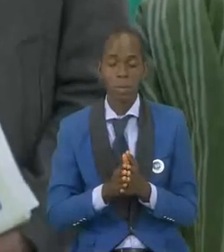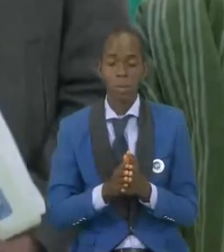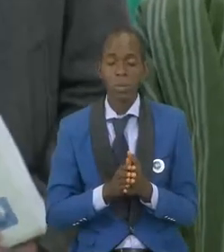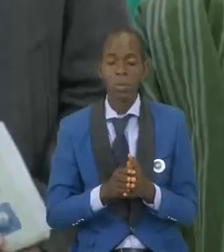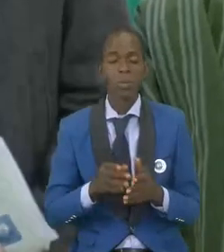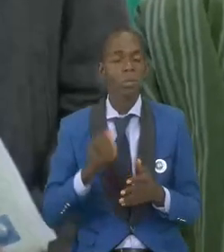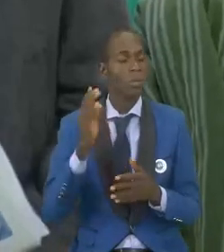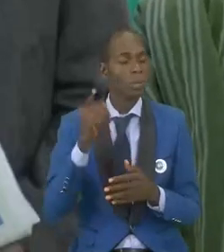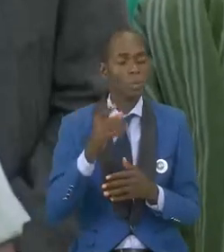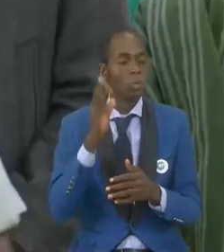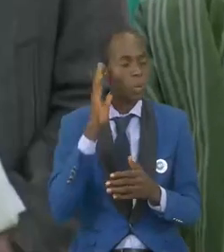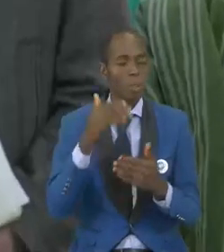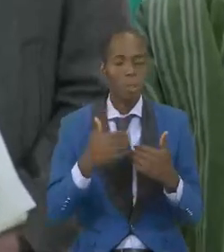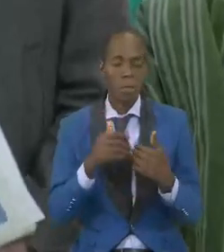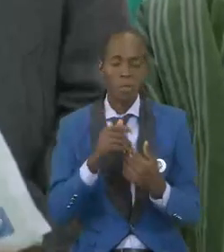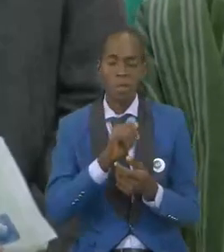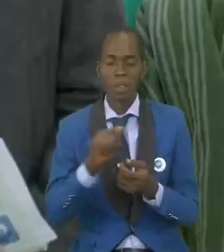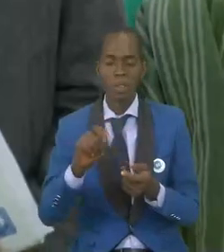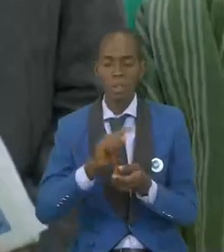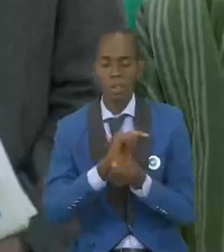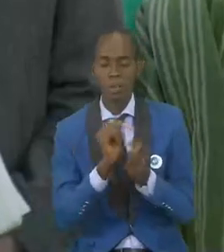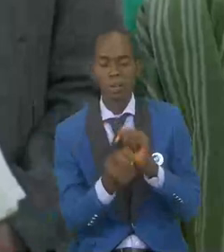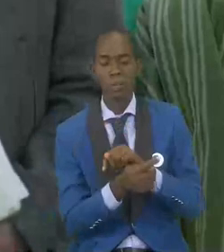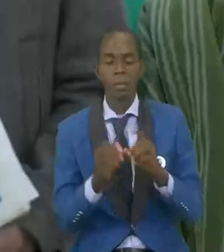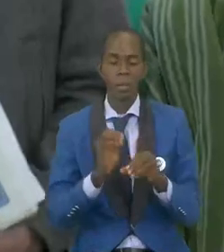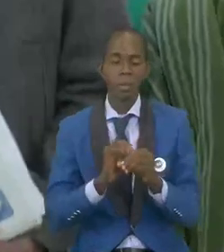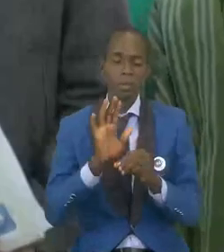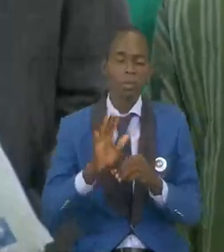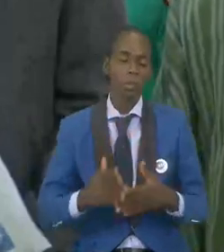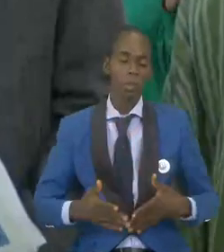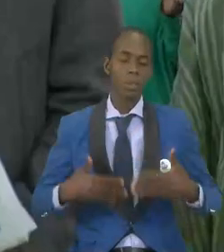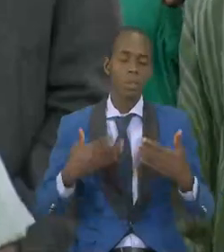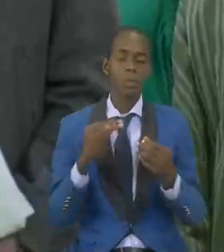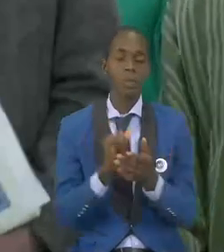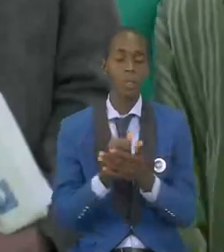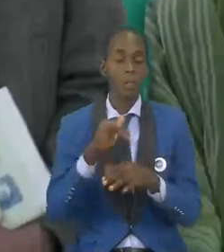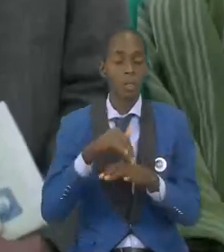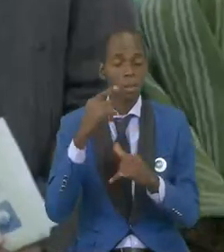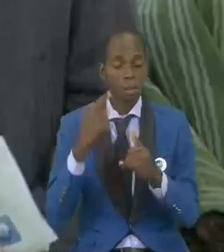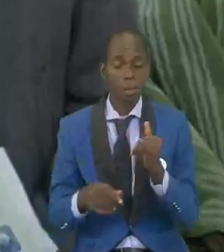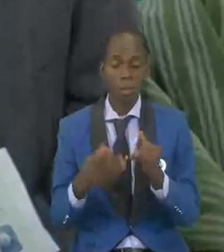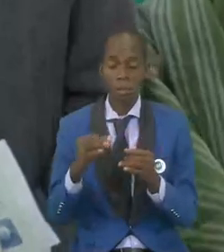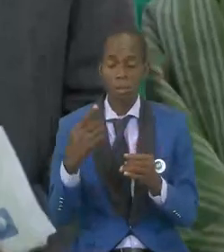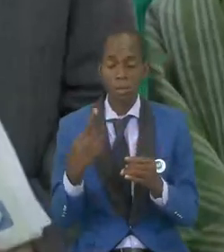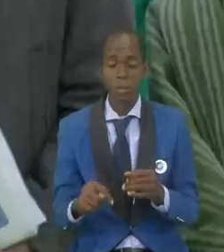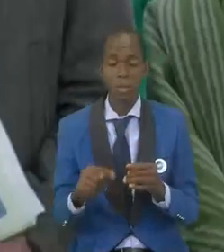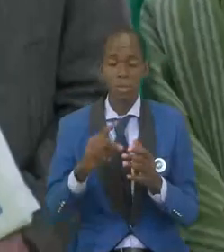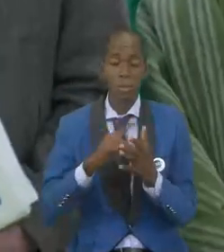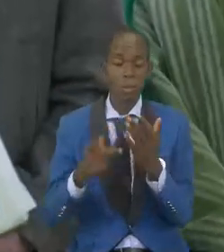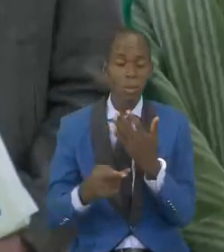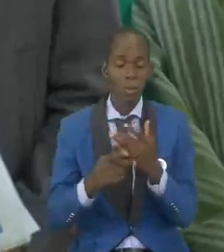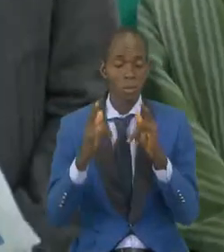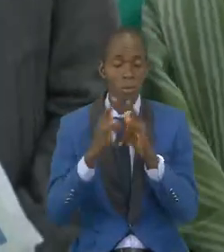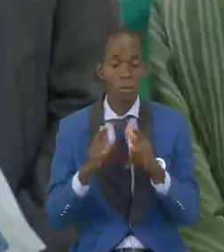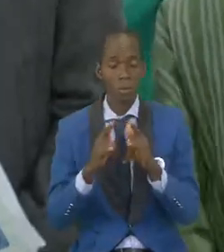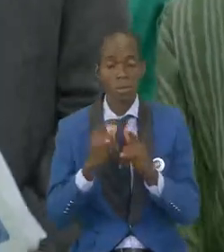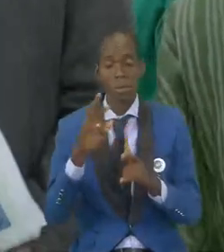pour avoir la transformation dans ta vie afin qu'à la fin de la retraite tu souhaites totalement